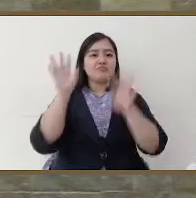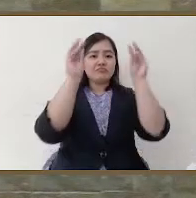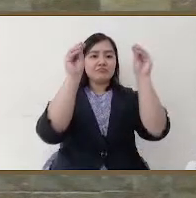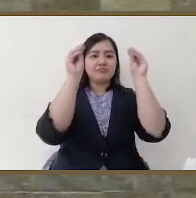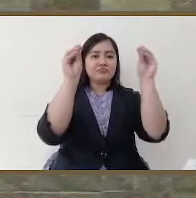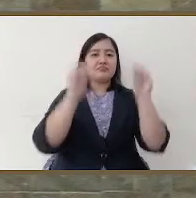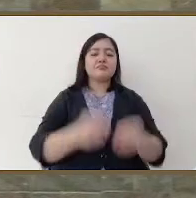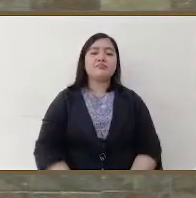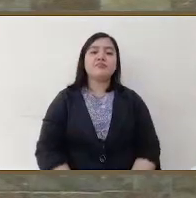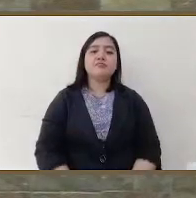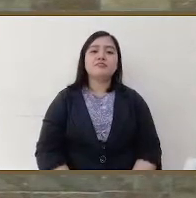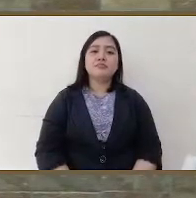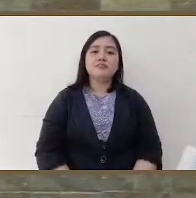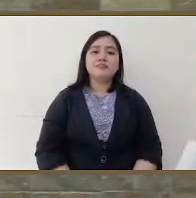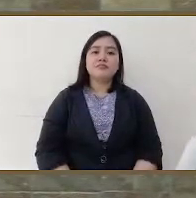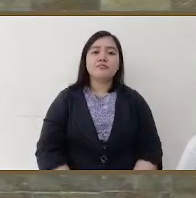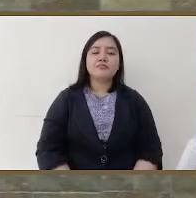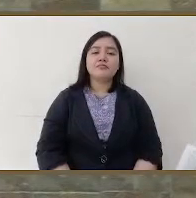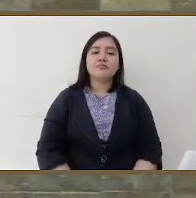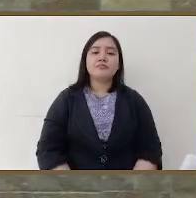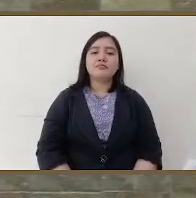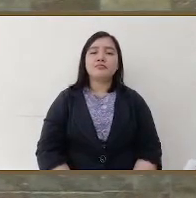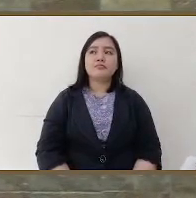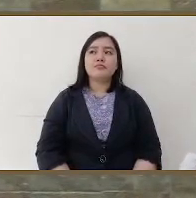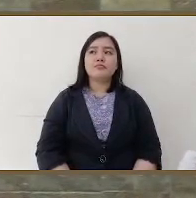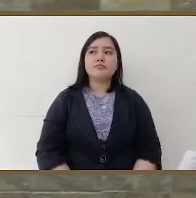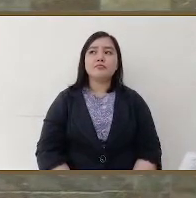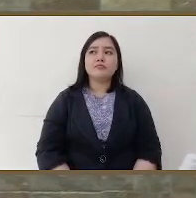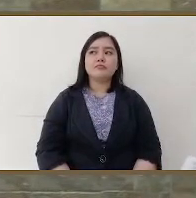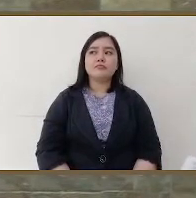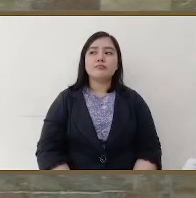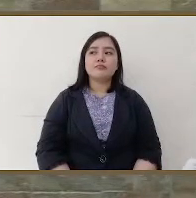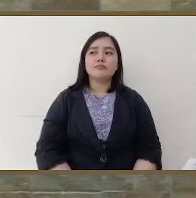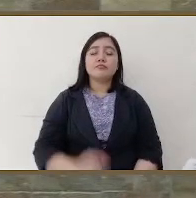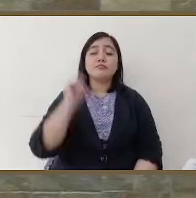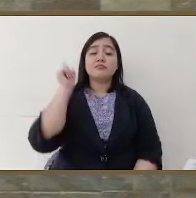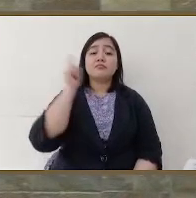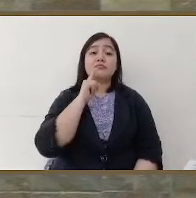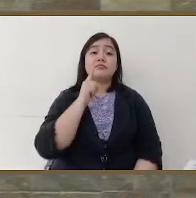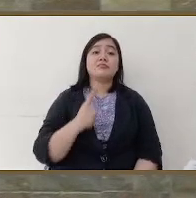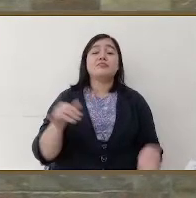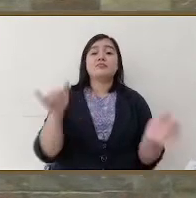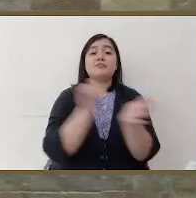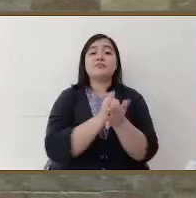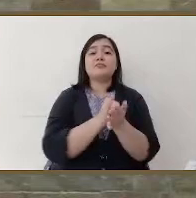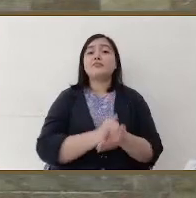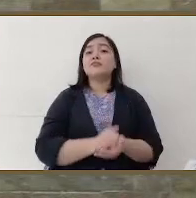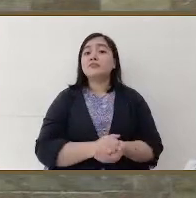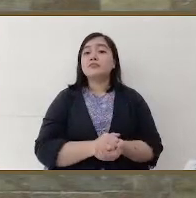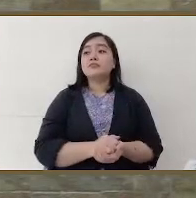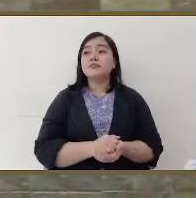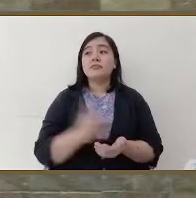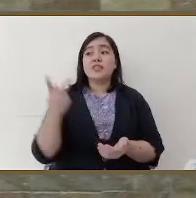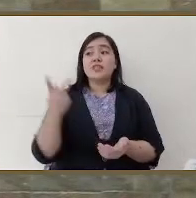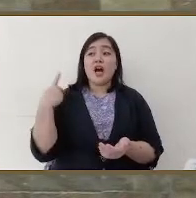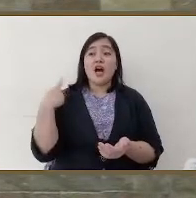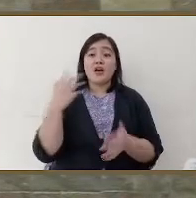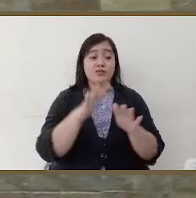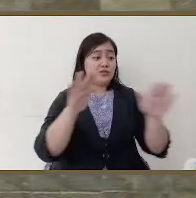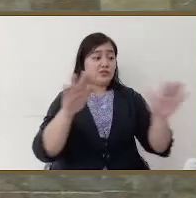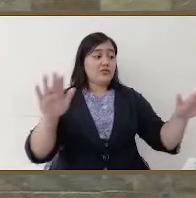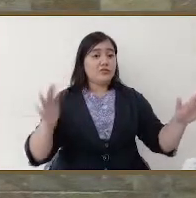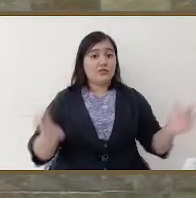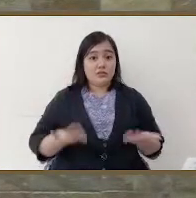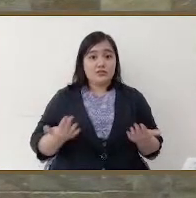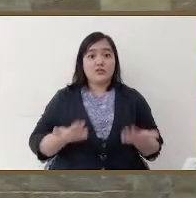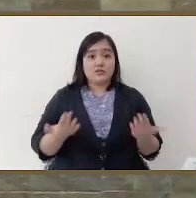po, ito mga batang ito, nakikita nyo po si Ice, nakikita nyo si Daniel, nakikita nyo si JJ, nakikita nyo mga bata